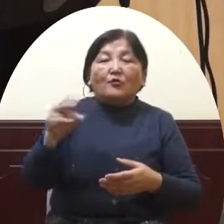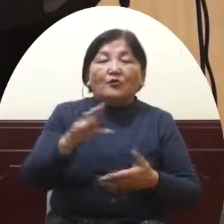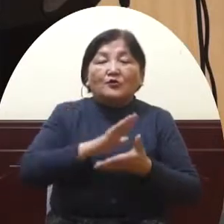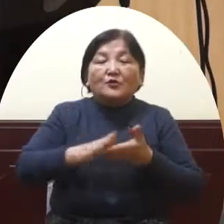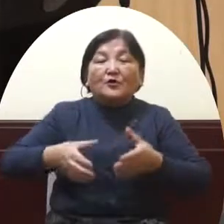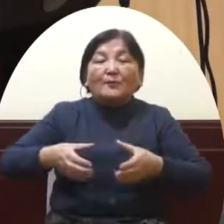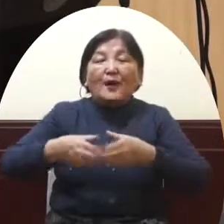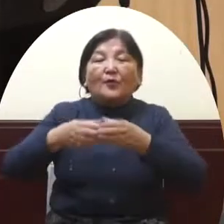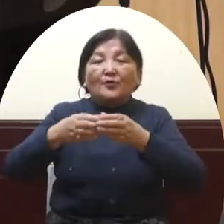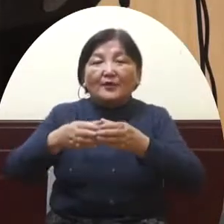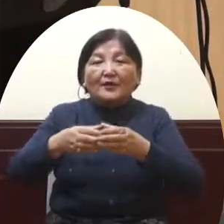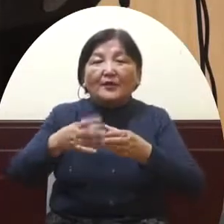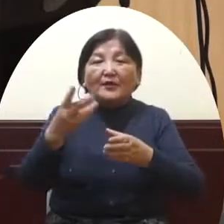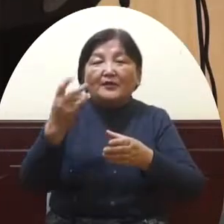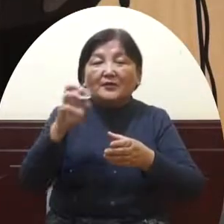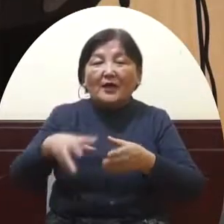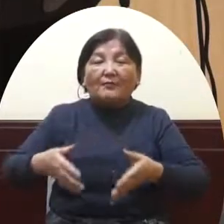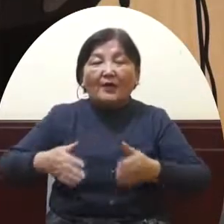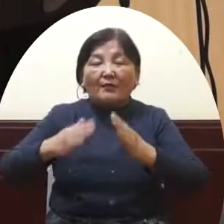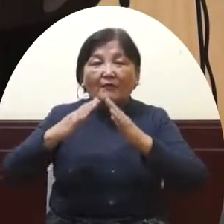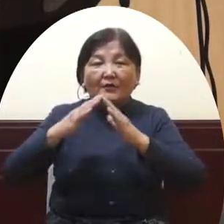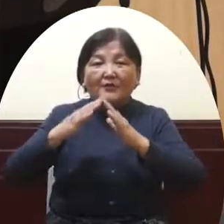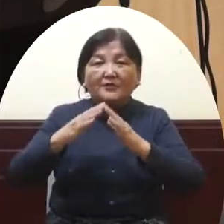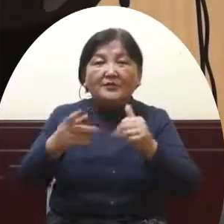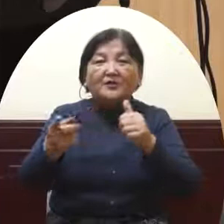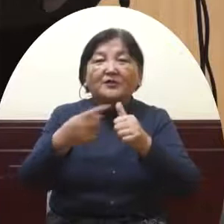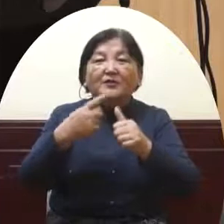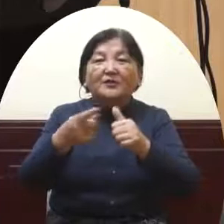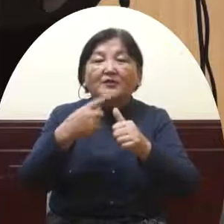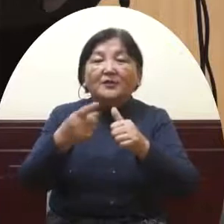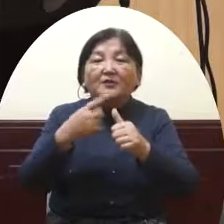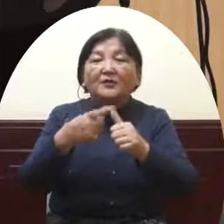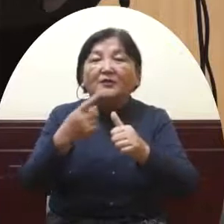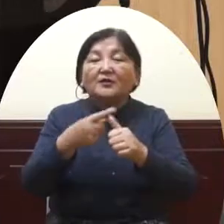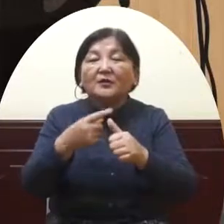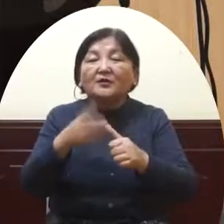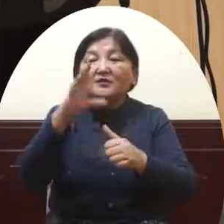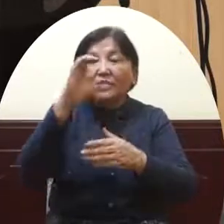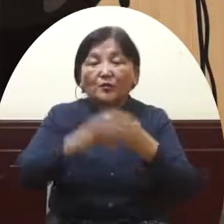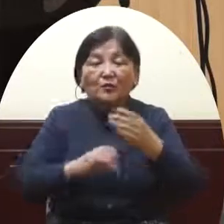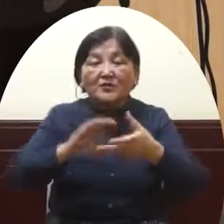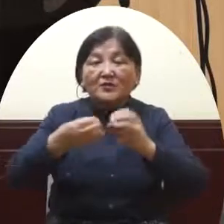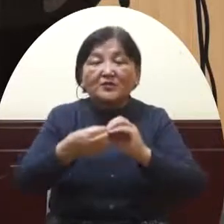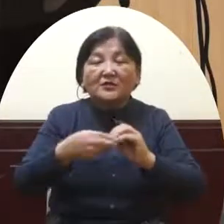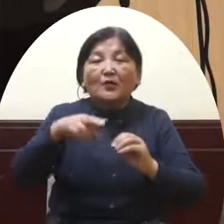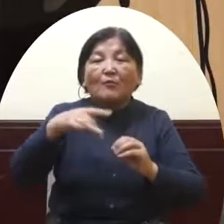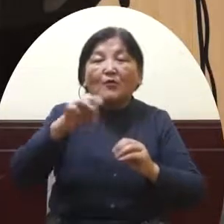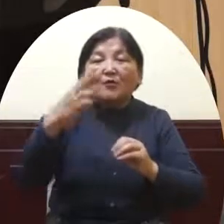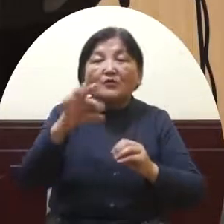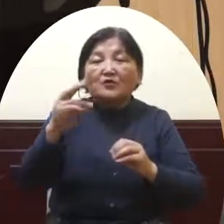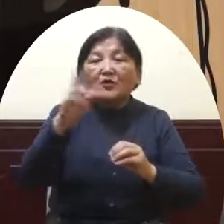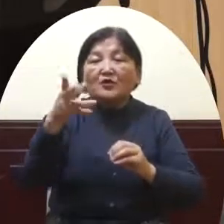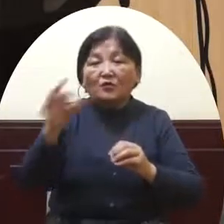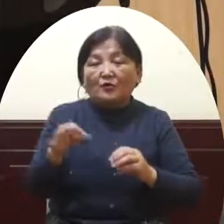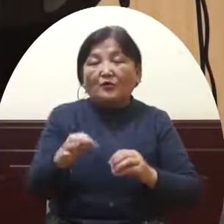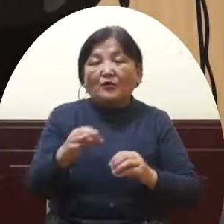чинь одоо хөшгний цаадах улс төр нэгдэж байна тий хэн санхүүжүүлээ гэсэн чи Порошенкогийн эсрэг сайтан санхүүжүүлсэн юм шүү дээ. Ингээл асуудлаад хардталтууд үүсээд